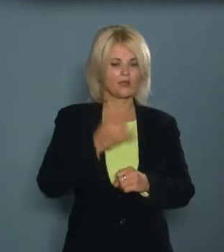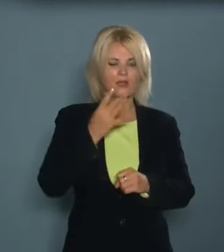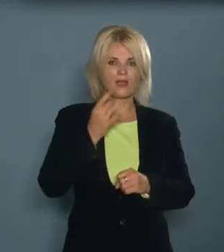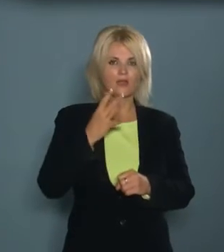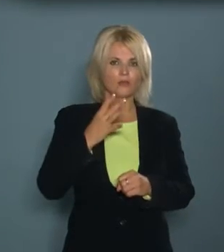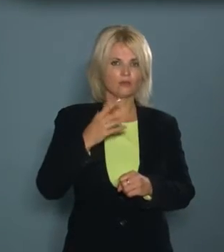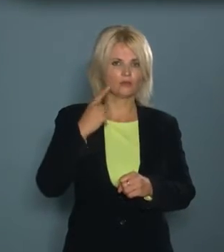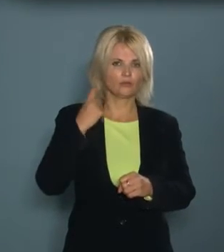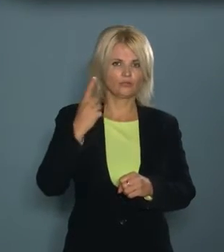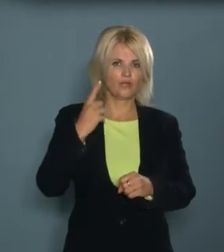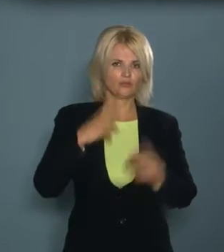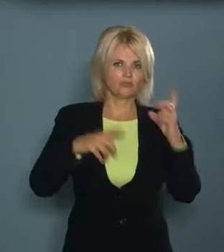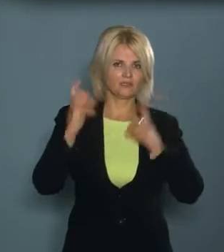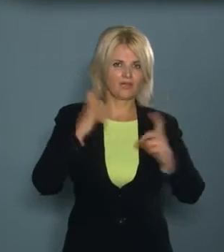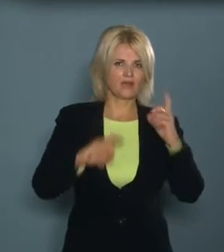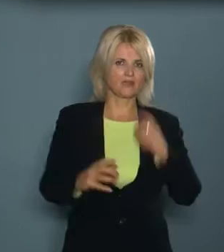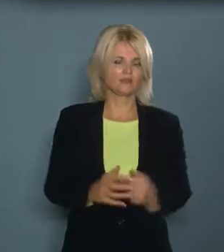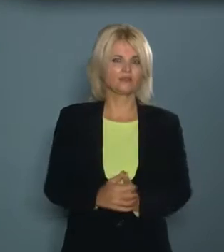legjobb belátásotok szerint.